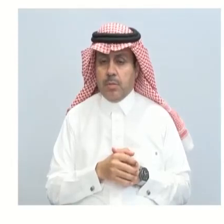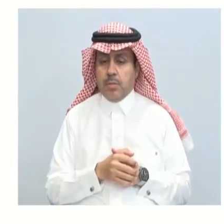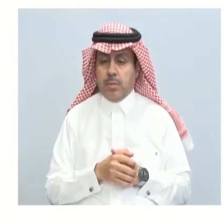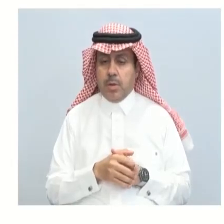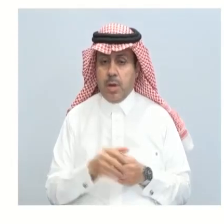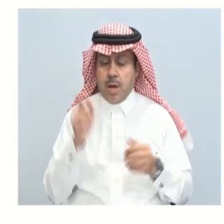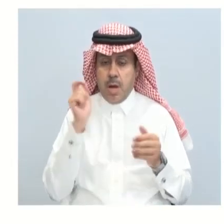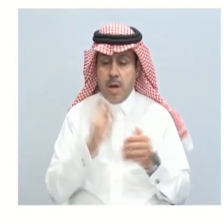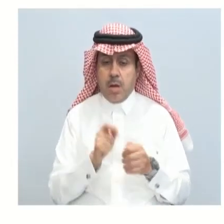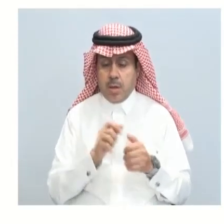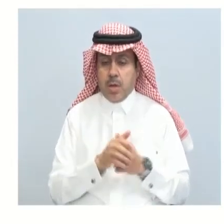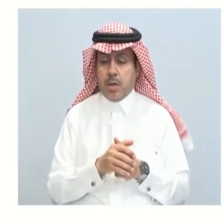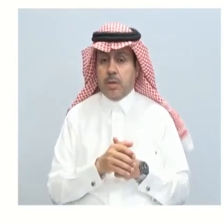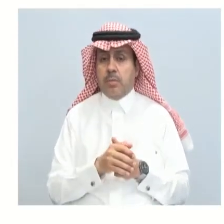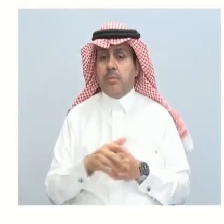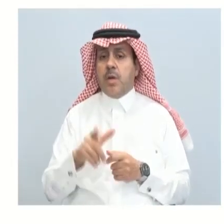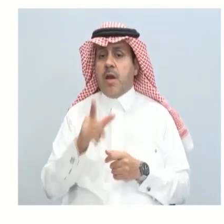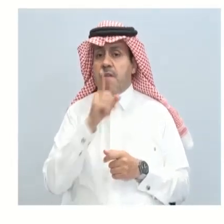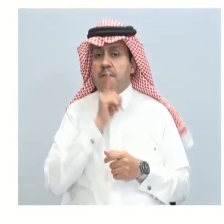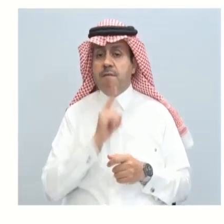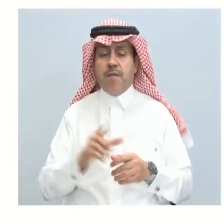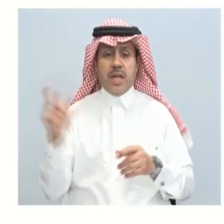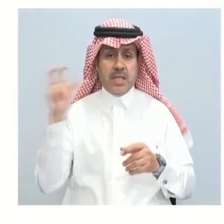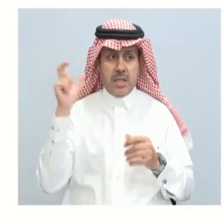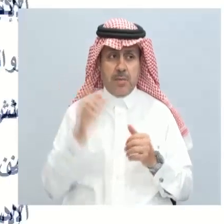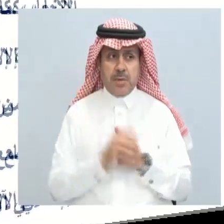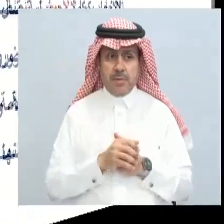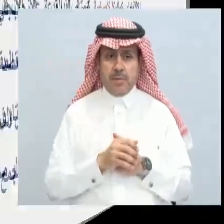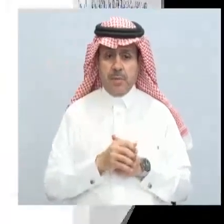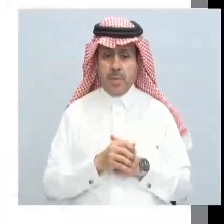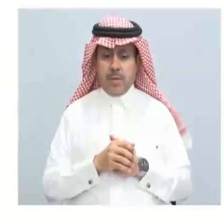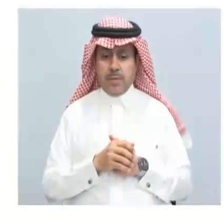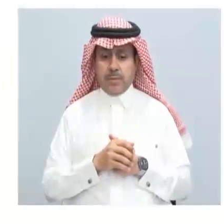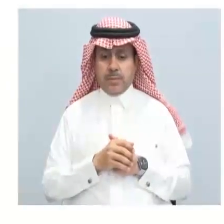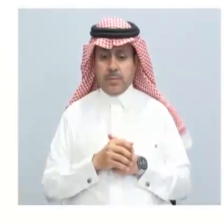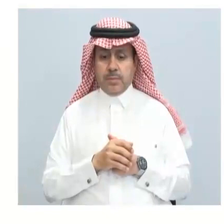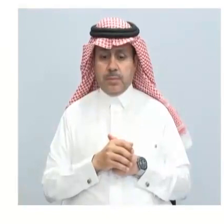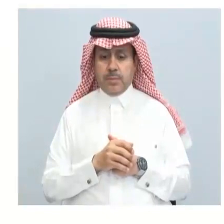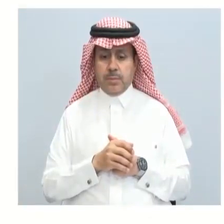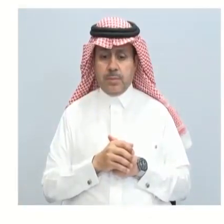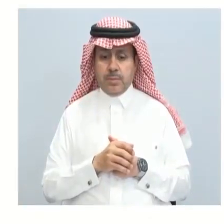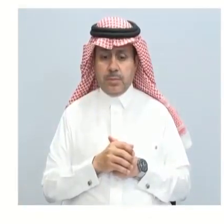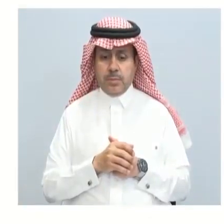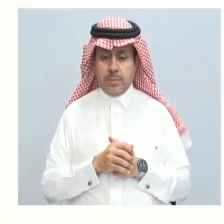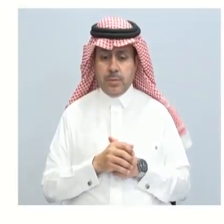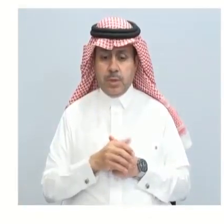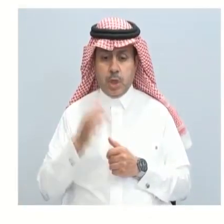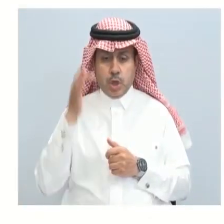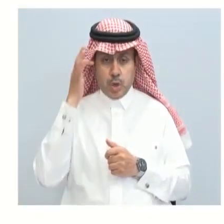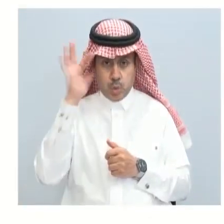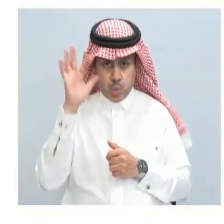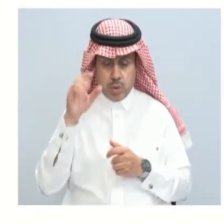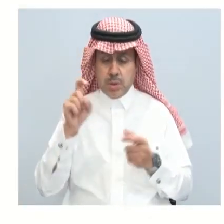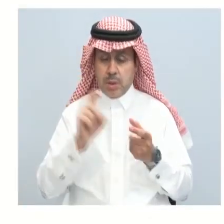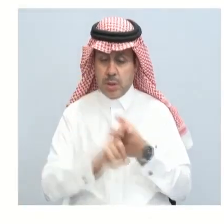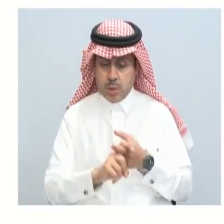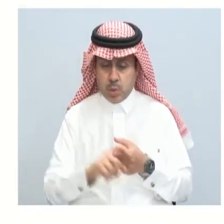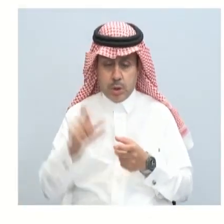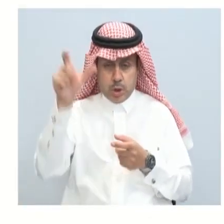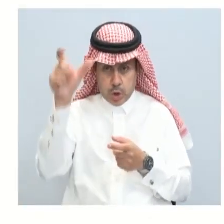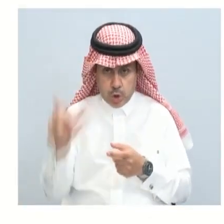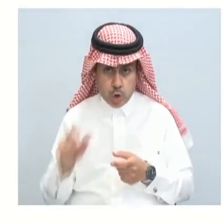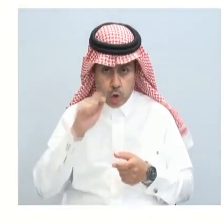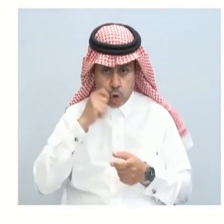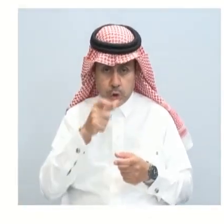قرار مجمع الفقه الاسلامي الاتي معنا هنا وهنا يجوز لزوجين تنظيم